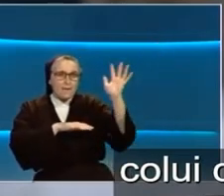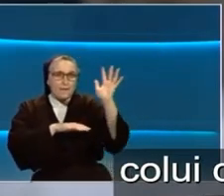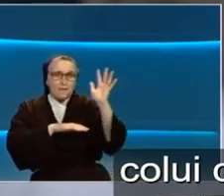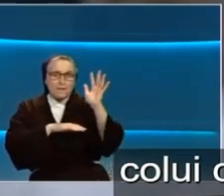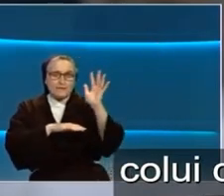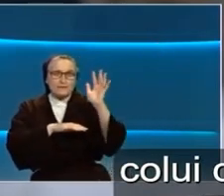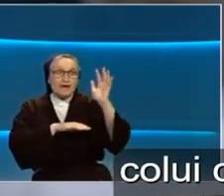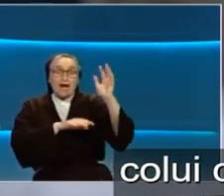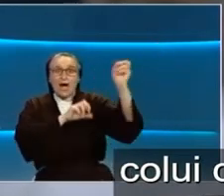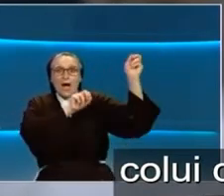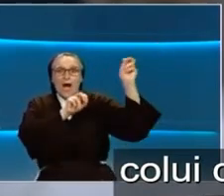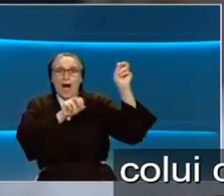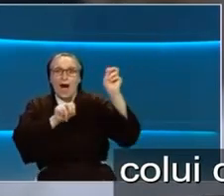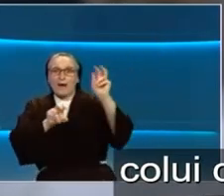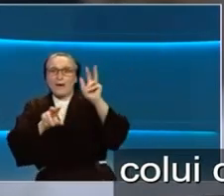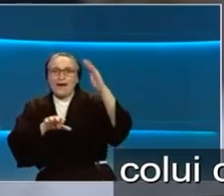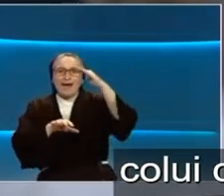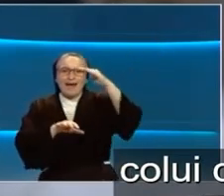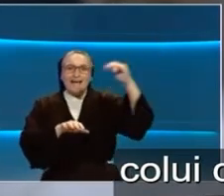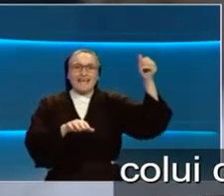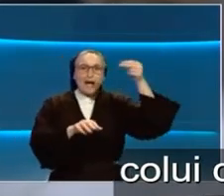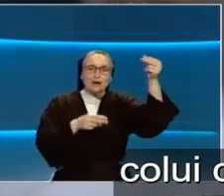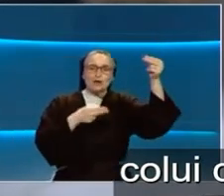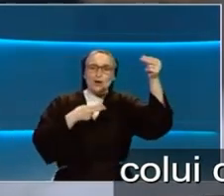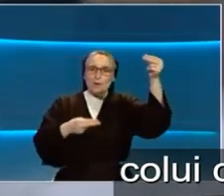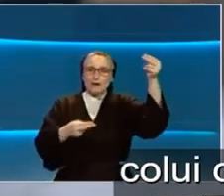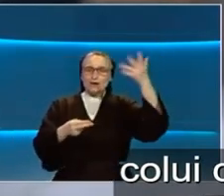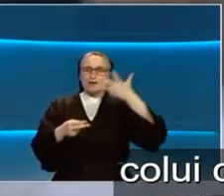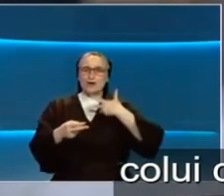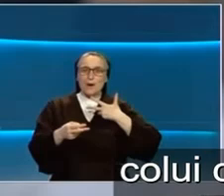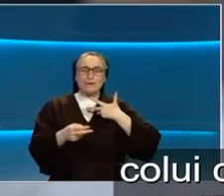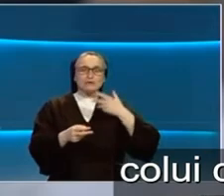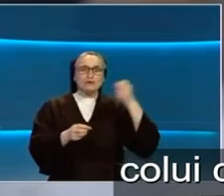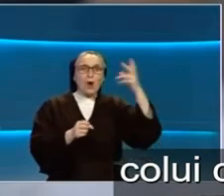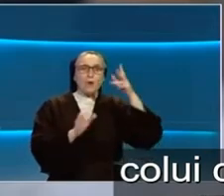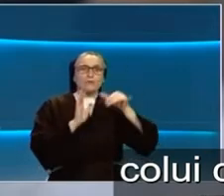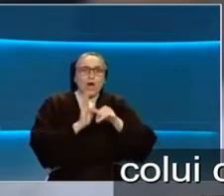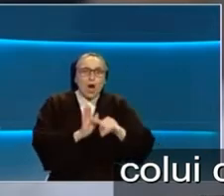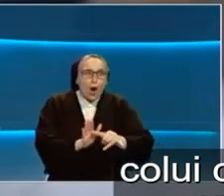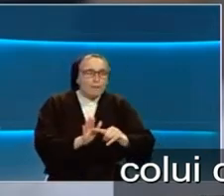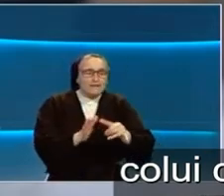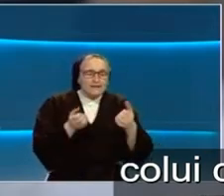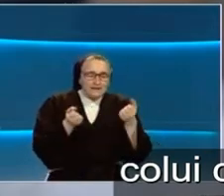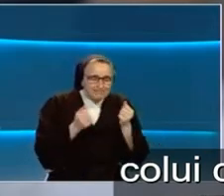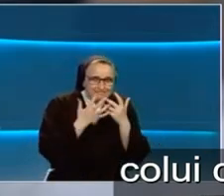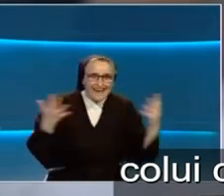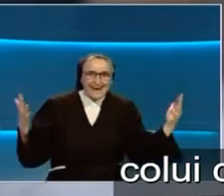essa corre, l'ha chiamata ed essa gli ha obbedito con tremore.